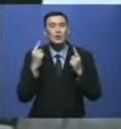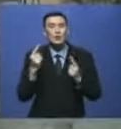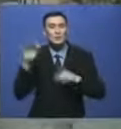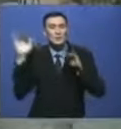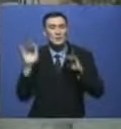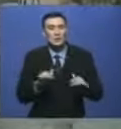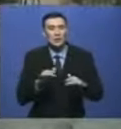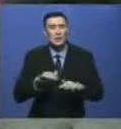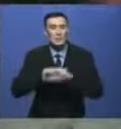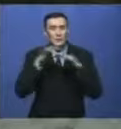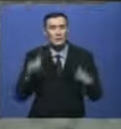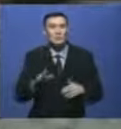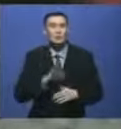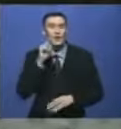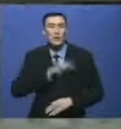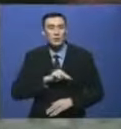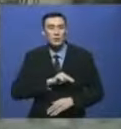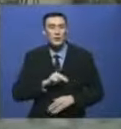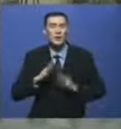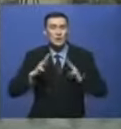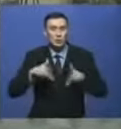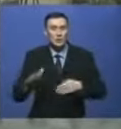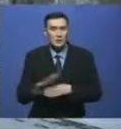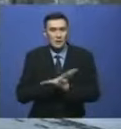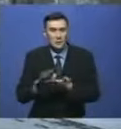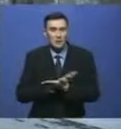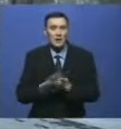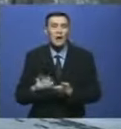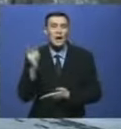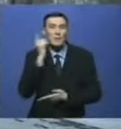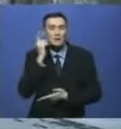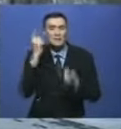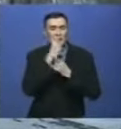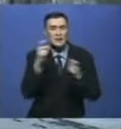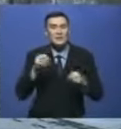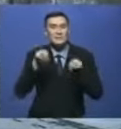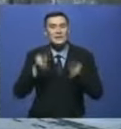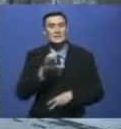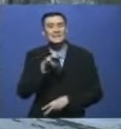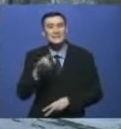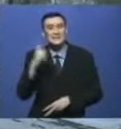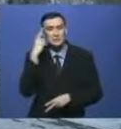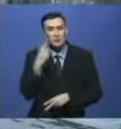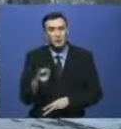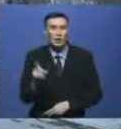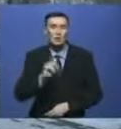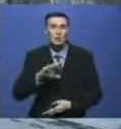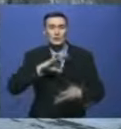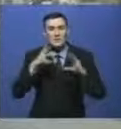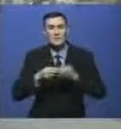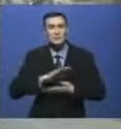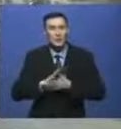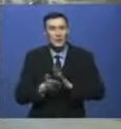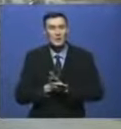снежных переметах с утра работает дорожная техника. Абонентам мобильной связи рассылаются предупредительные сообщения. В целом ситуация